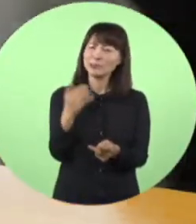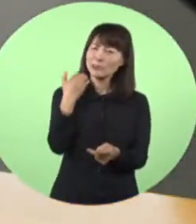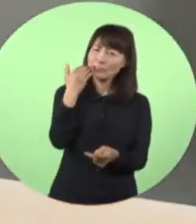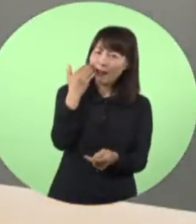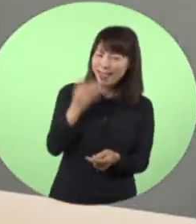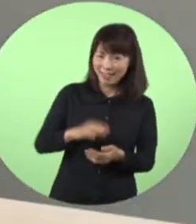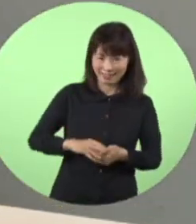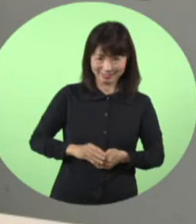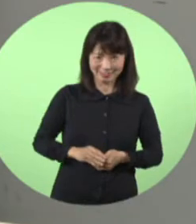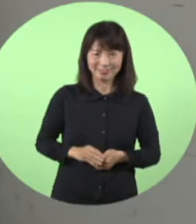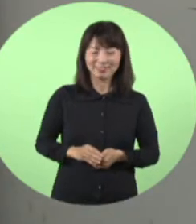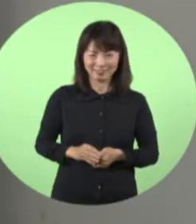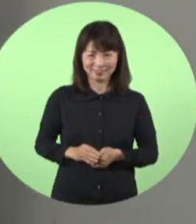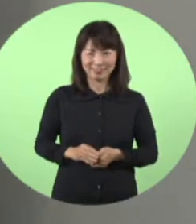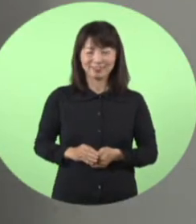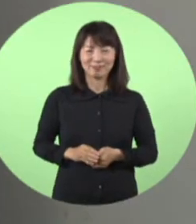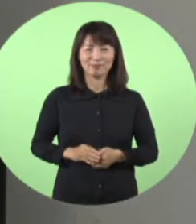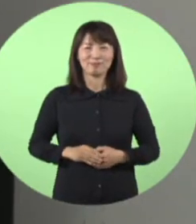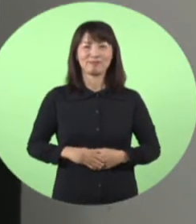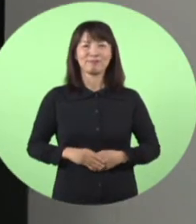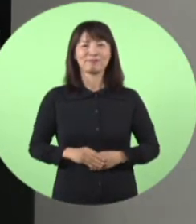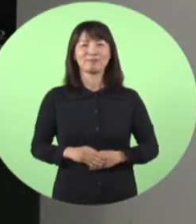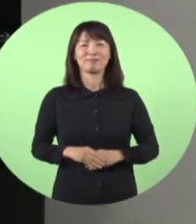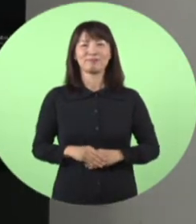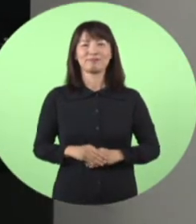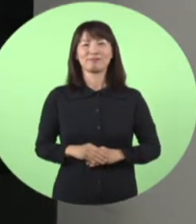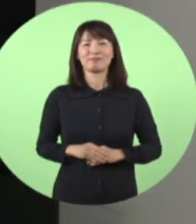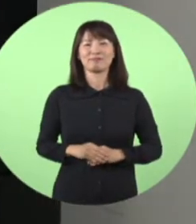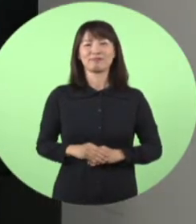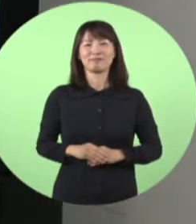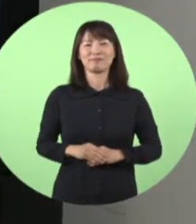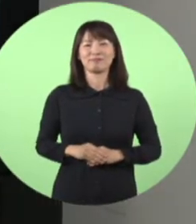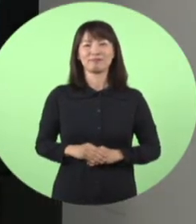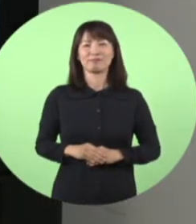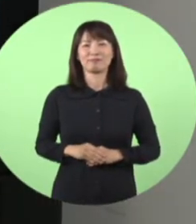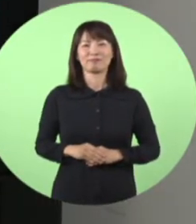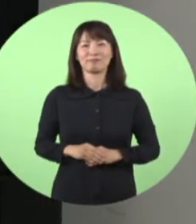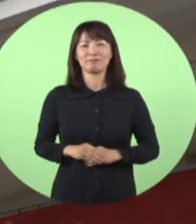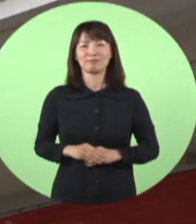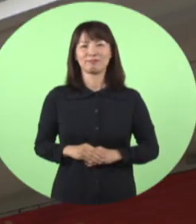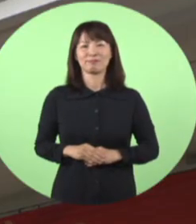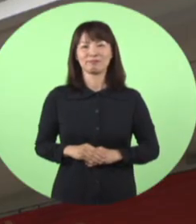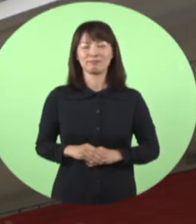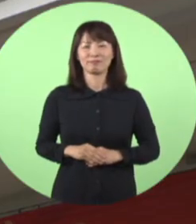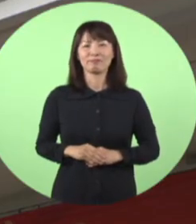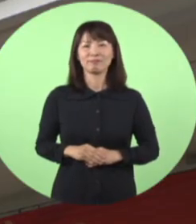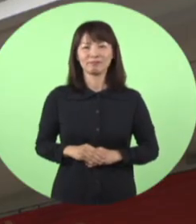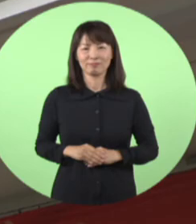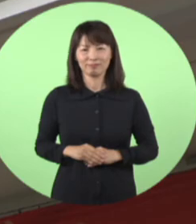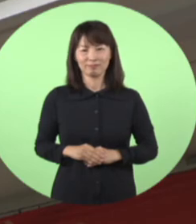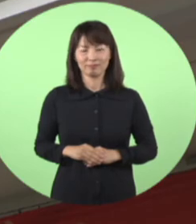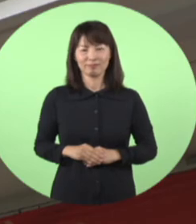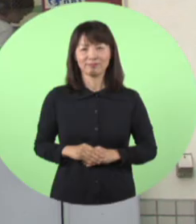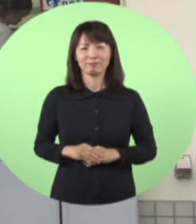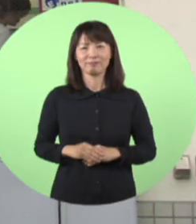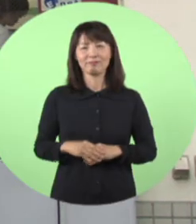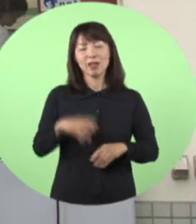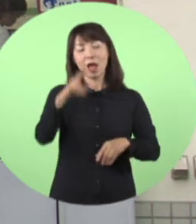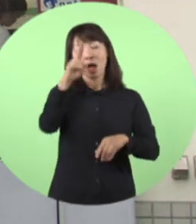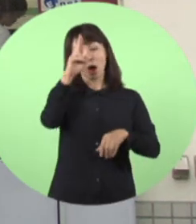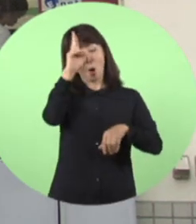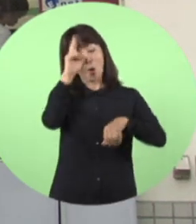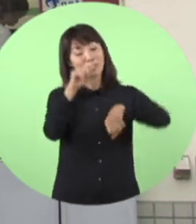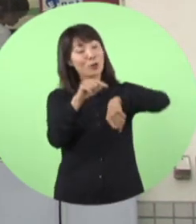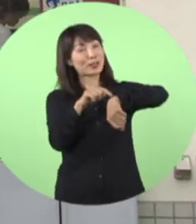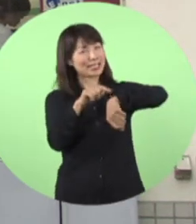米田吉田のワイワイコンビへとんでもないオファーが提示されることに。 いや私この時間が一番